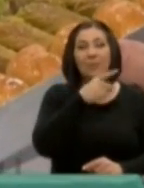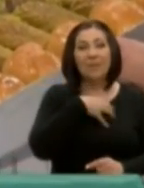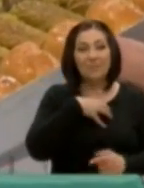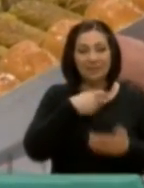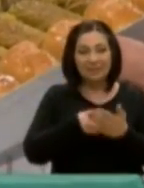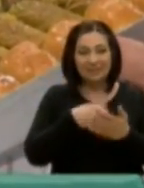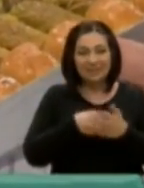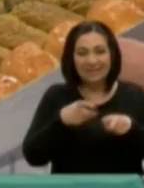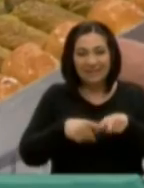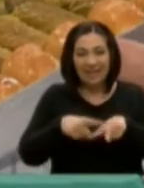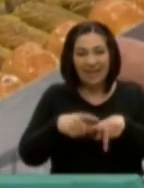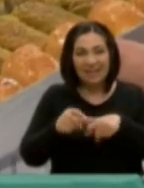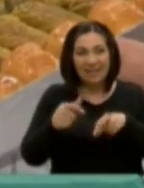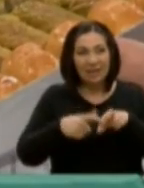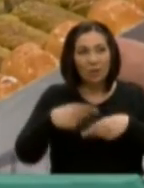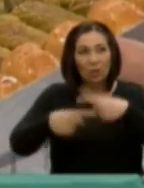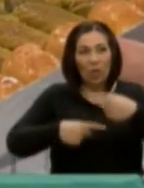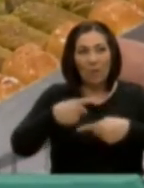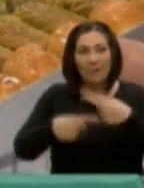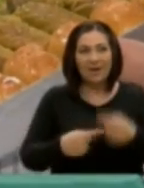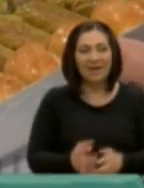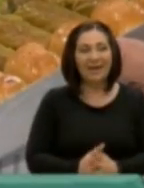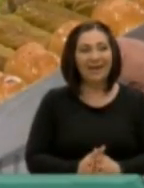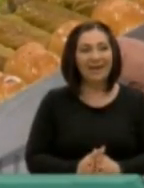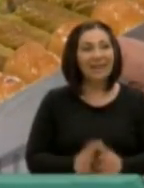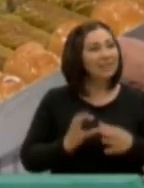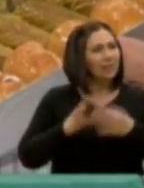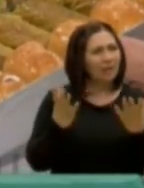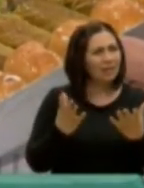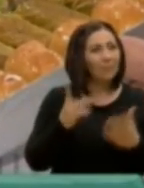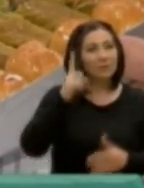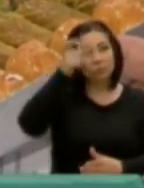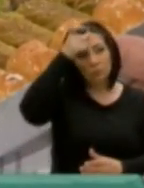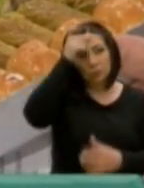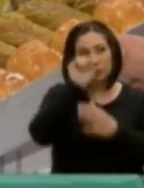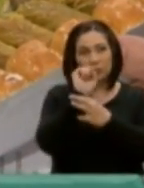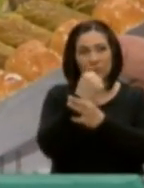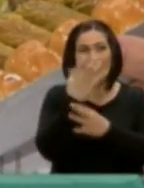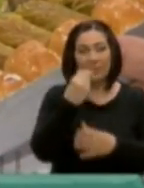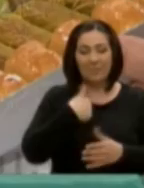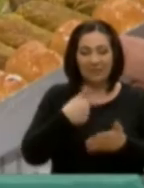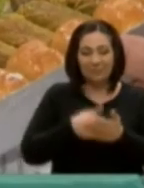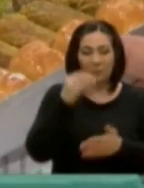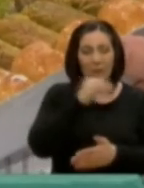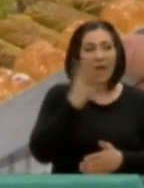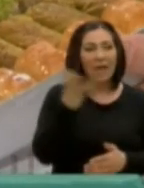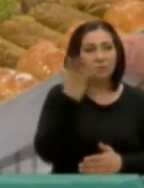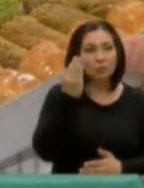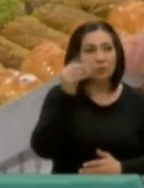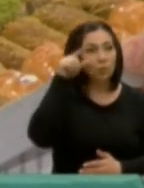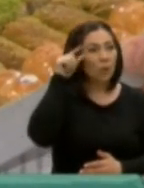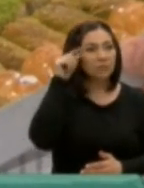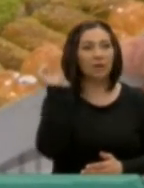ismimi taşıyor, Nadir Dolama. En çok Yunanistan'a nadir gidiyor. Dolama mı? Neden Nadir Dolama? Bir Türk ustasının ismi olsun diye ismimi koydum. En çok Yunanistan'a bu